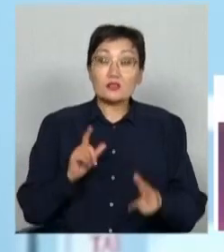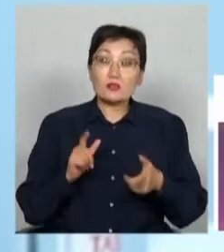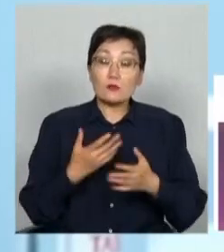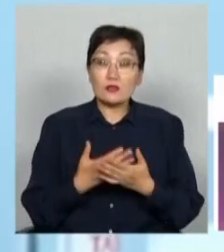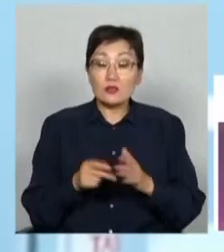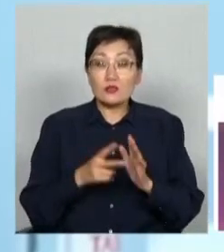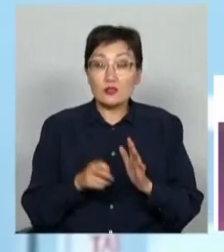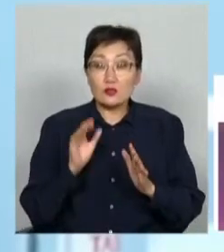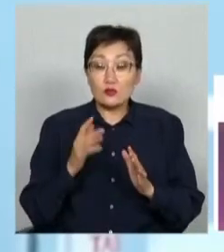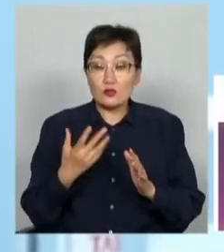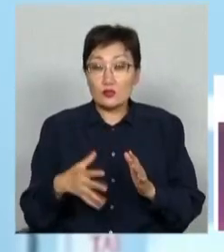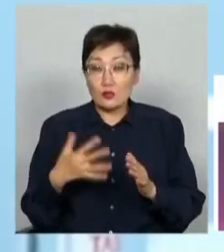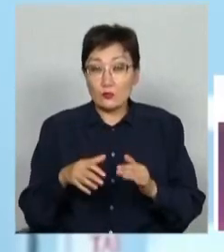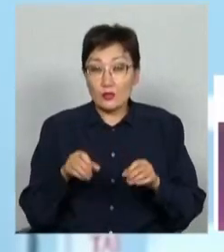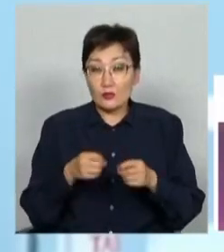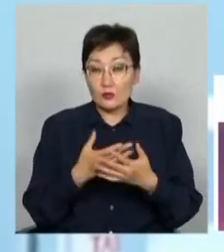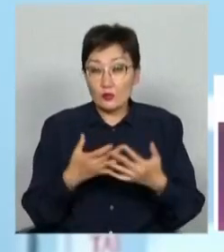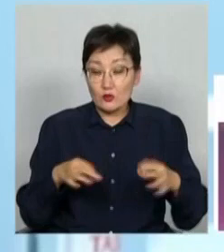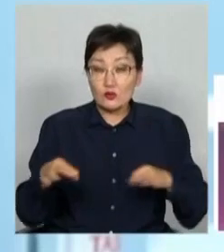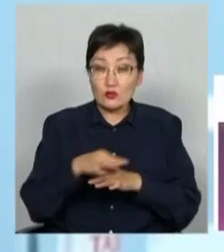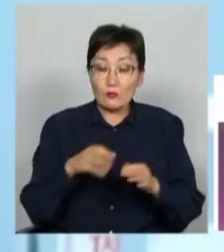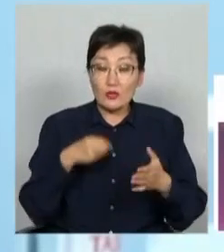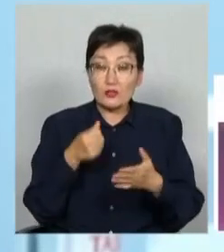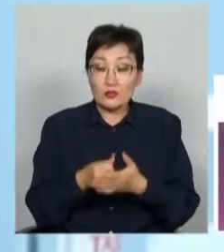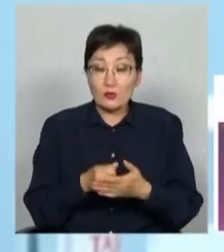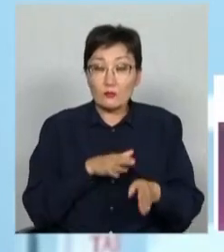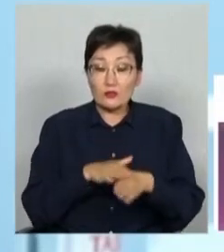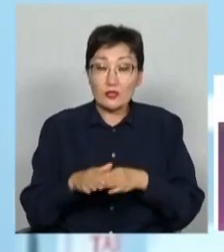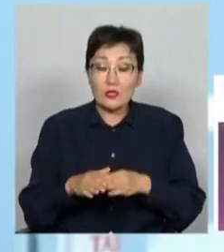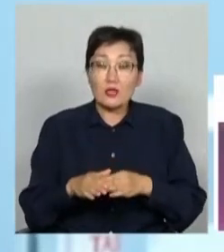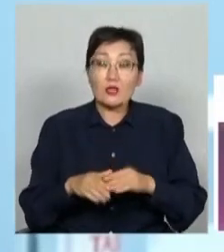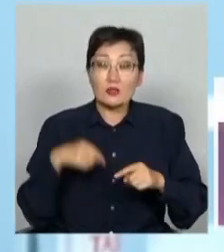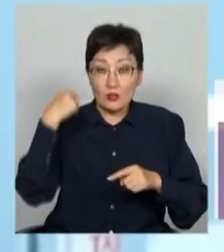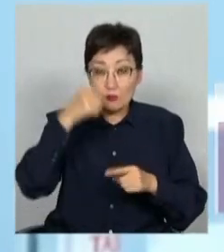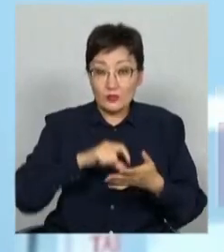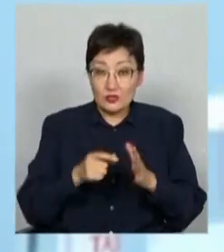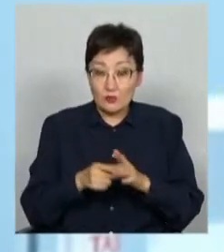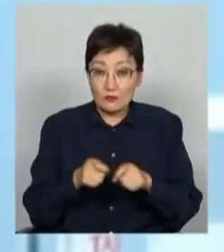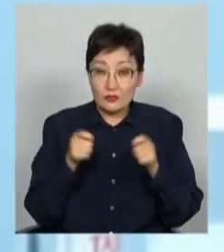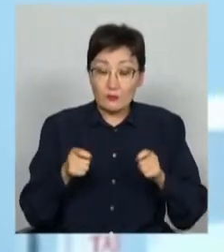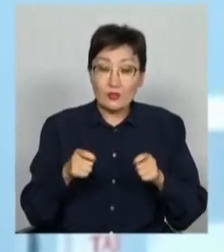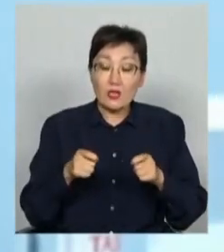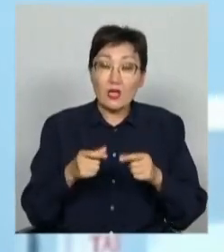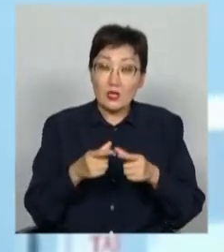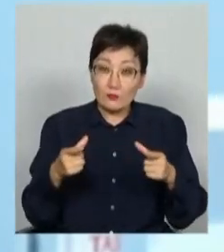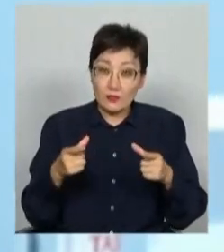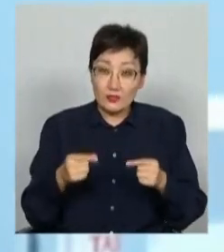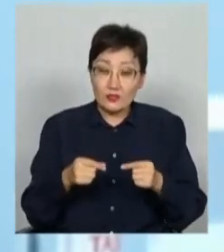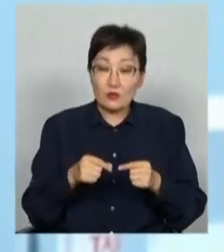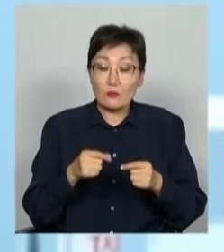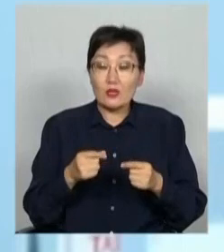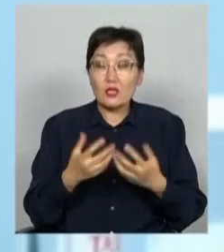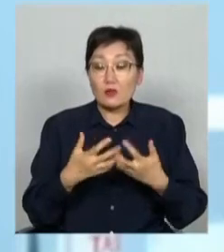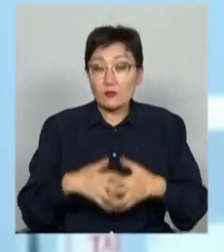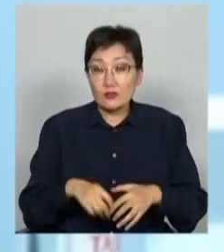750 жағдай әртүрлі жобаларға ақша салу арқылы жасалған. Жеке кабинетке қосылу немесе кабинетті құру арқылы пластикалық карталардың шоттарынан